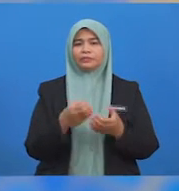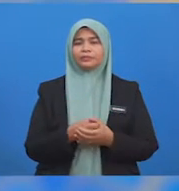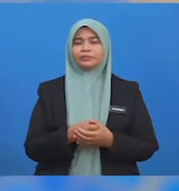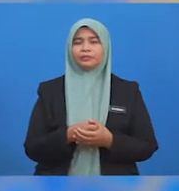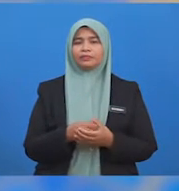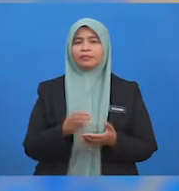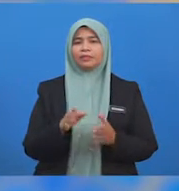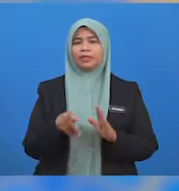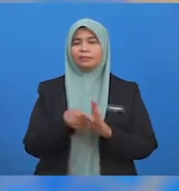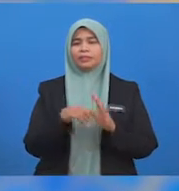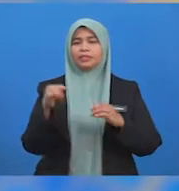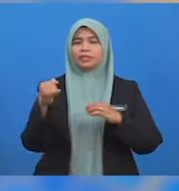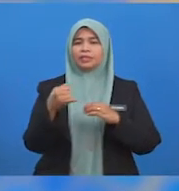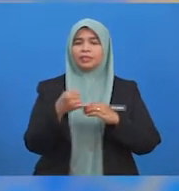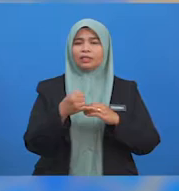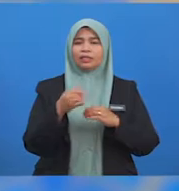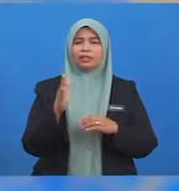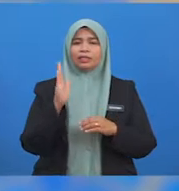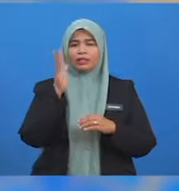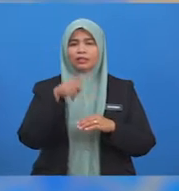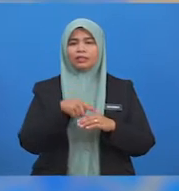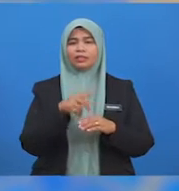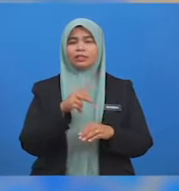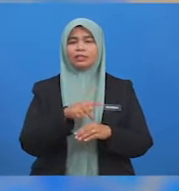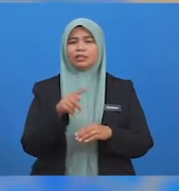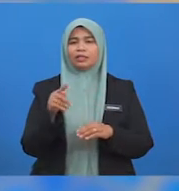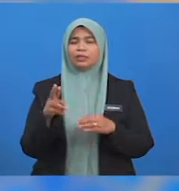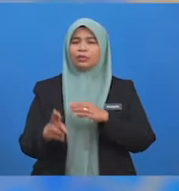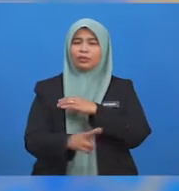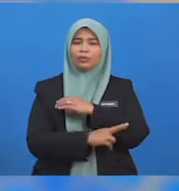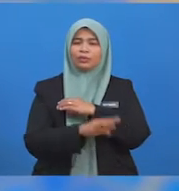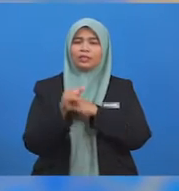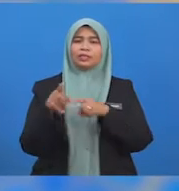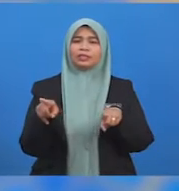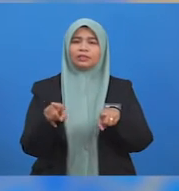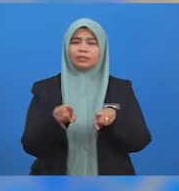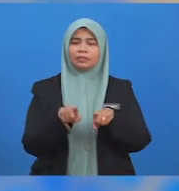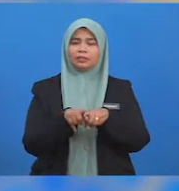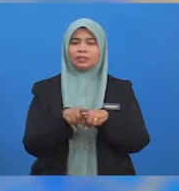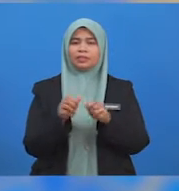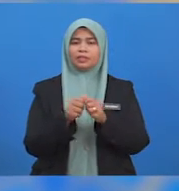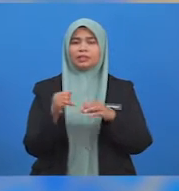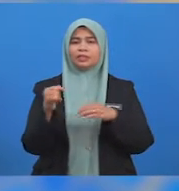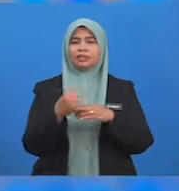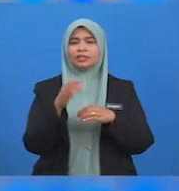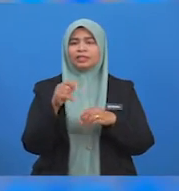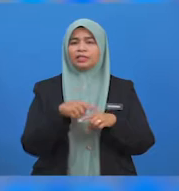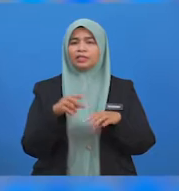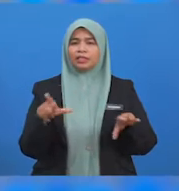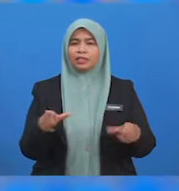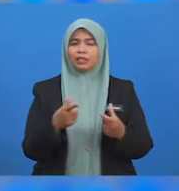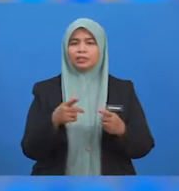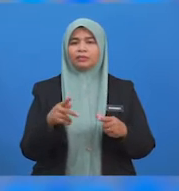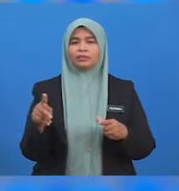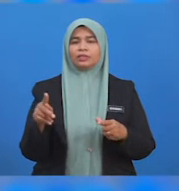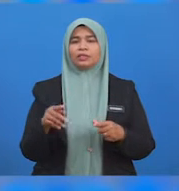jenayah yang dilakukan. Ia juga memberi keadilan kepada mangsa jenayah tersebut.